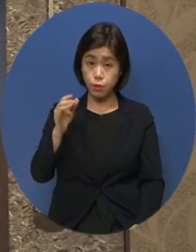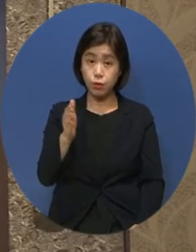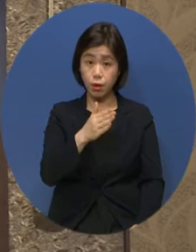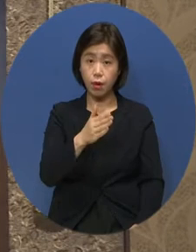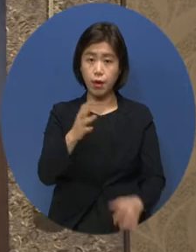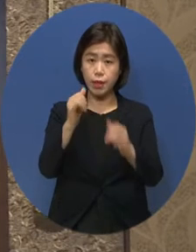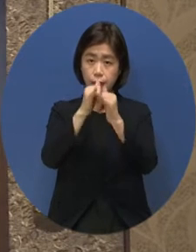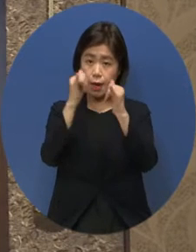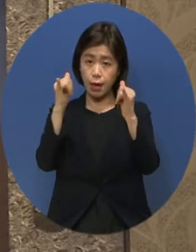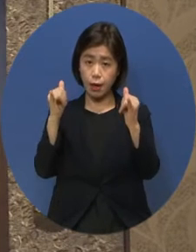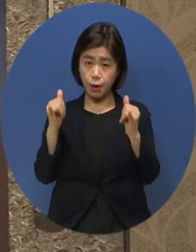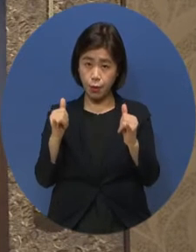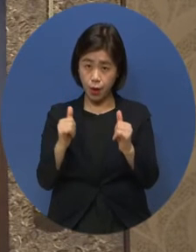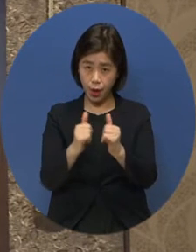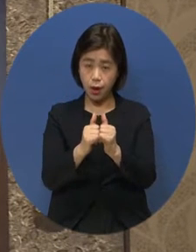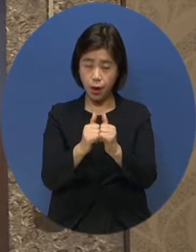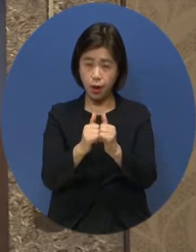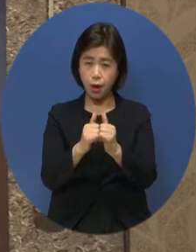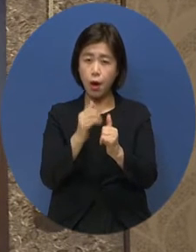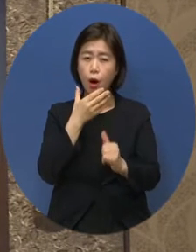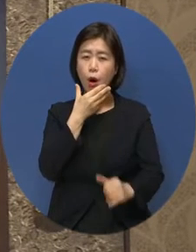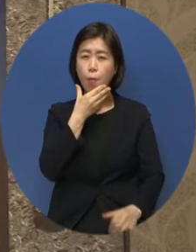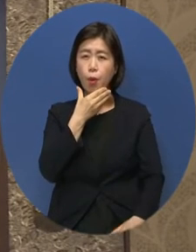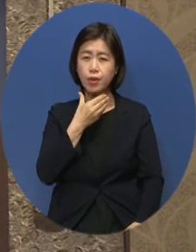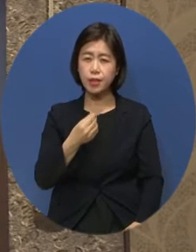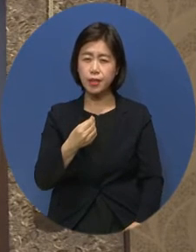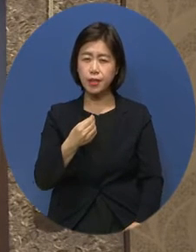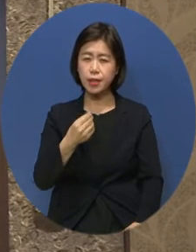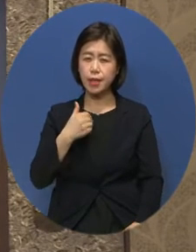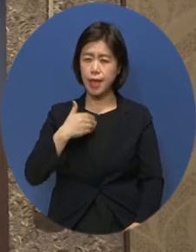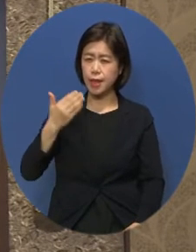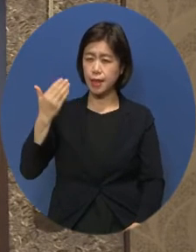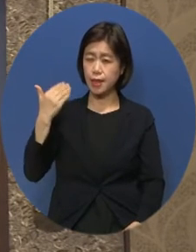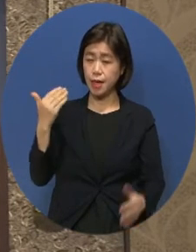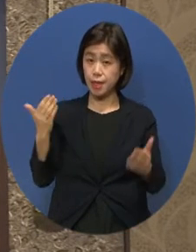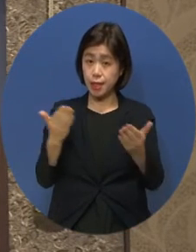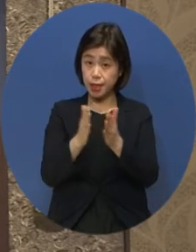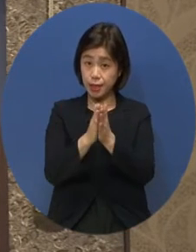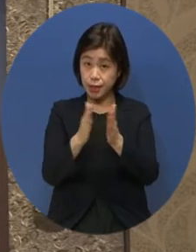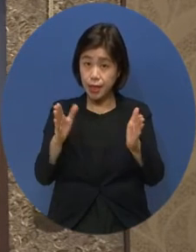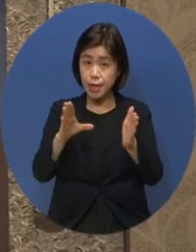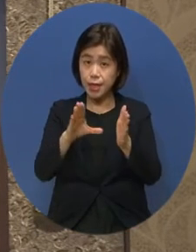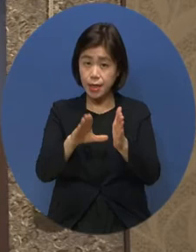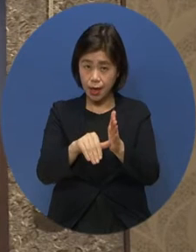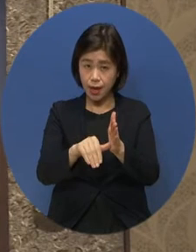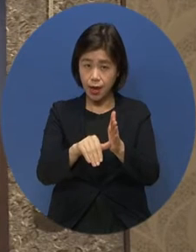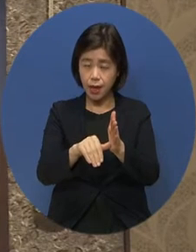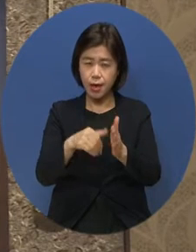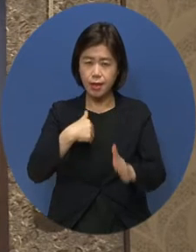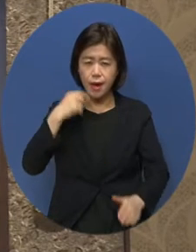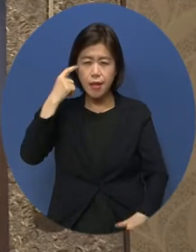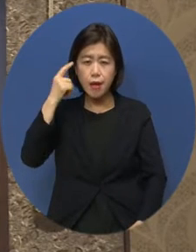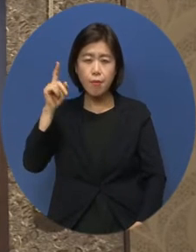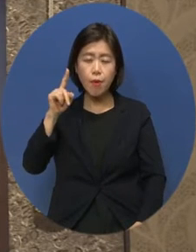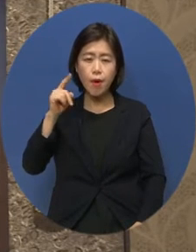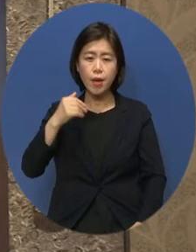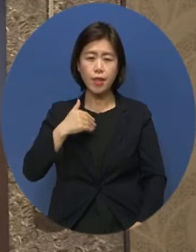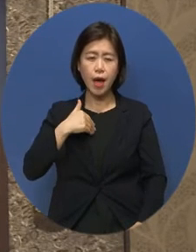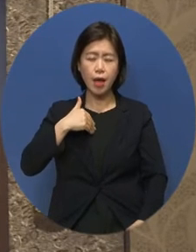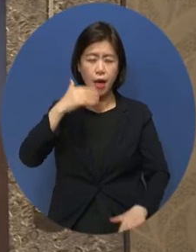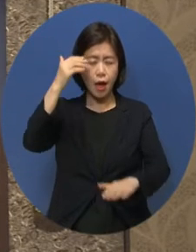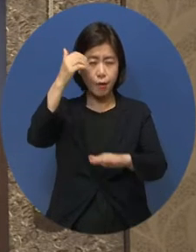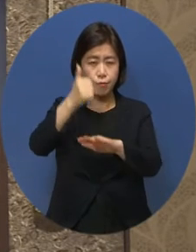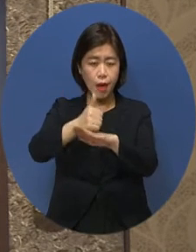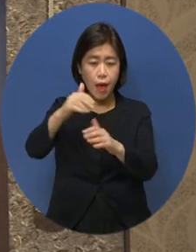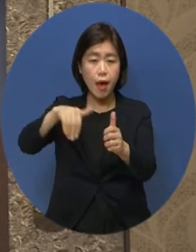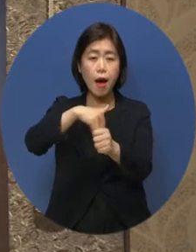사회복지의 진출하면서 다짐했던 것이 나중에 현상을 나가게 된다면 장애인 복수를 꼭 한번 해보고